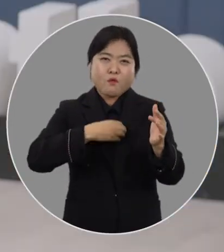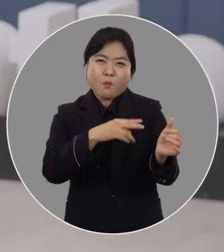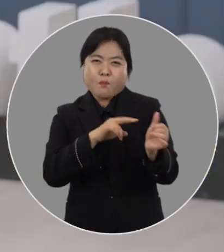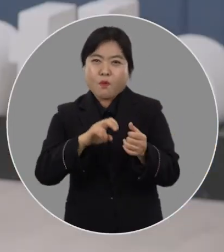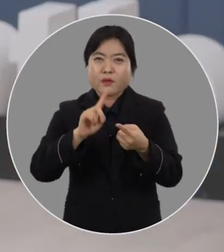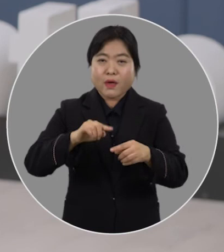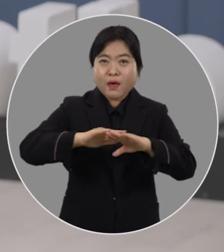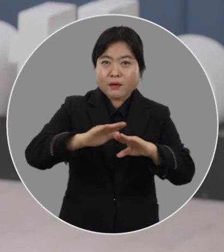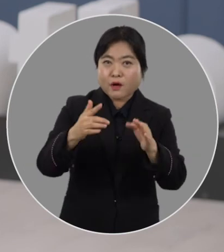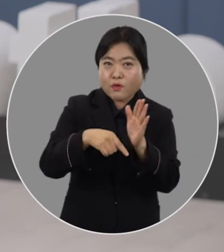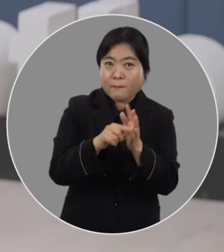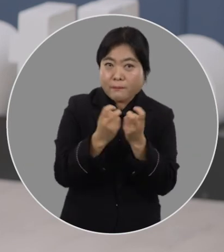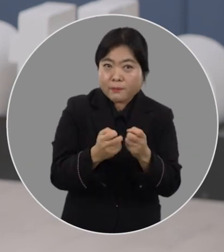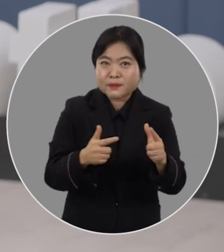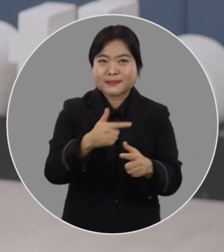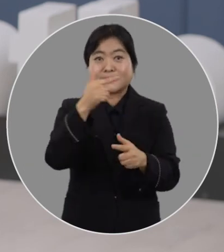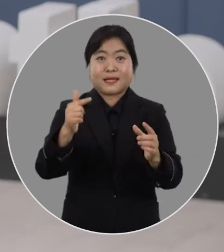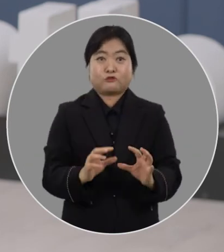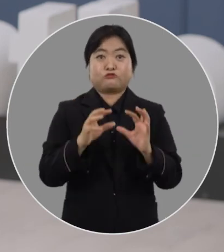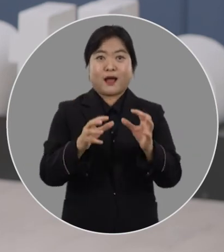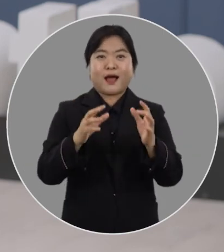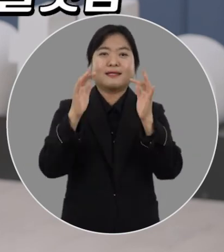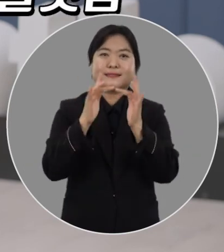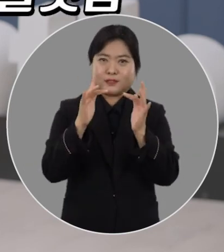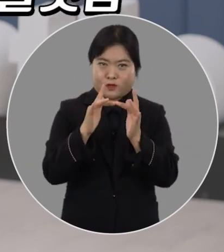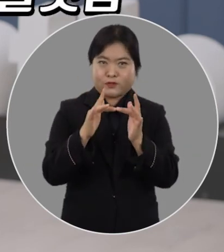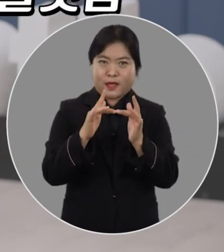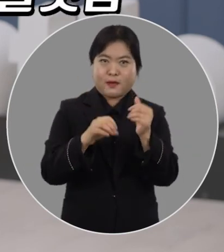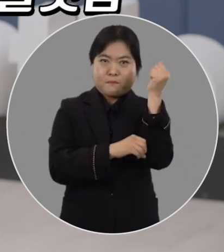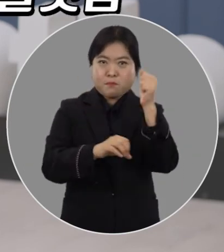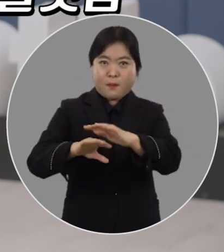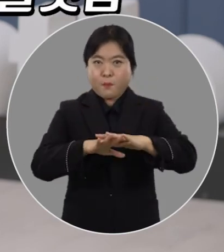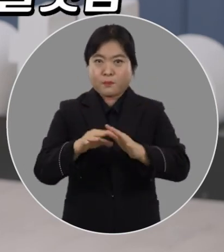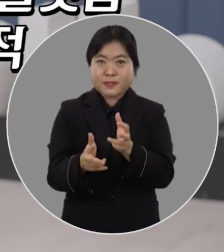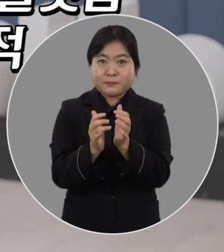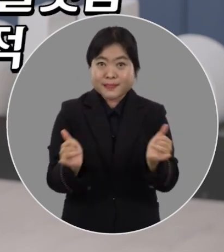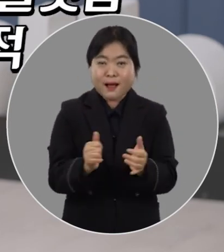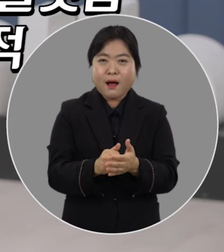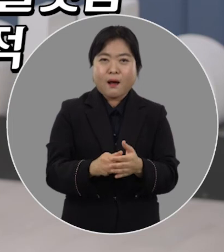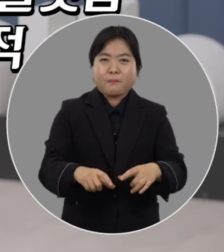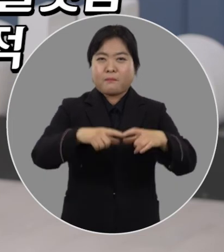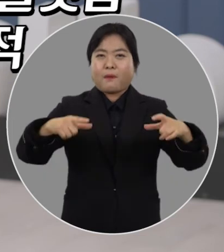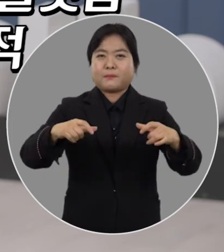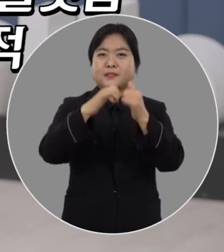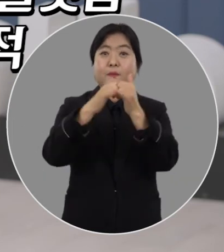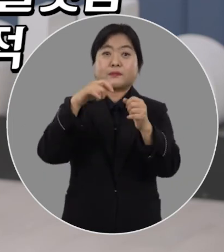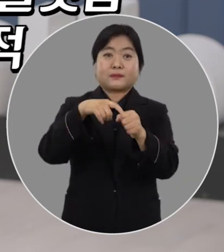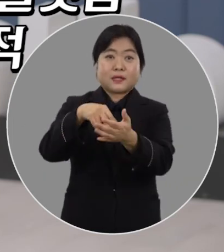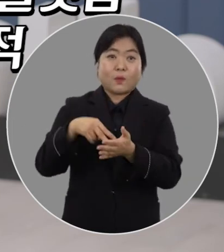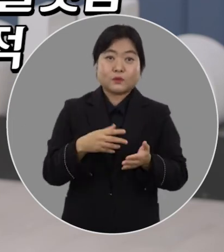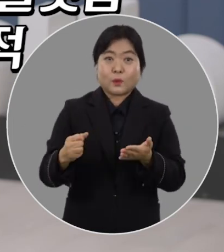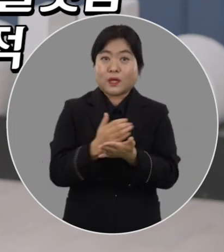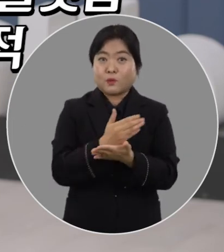표현에 대응하기 위한 방안들은 크게 국가, 인터넷 플랫폼 사업자, 범사회적 차원으로 나눠서